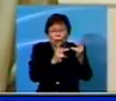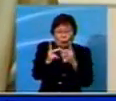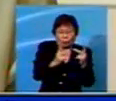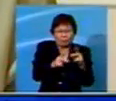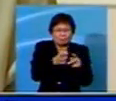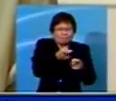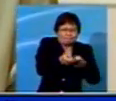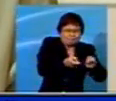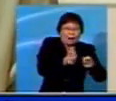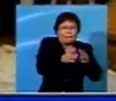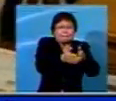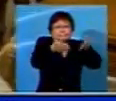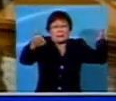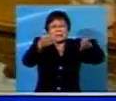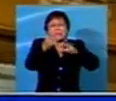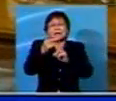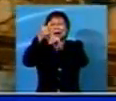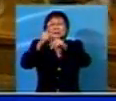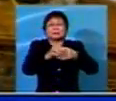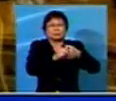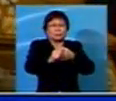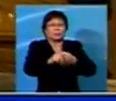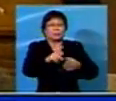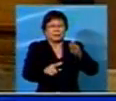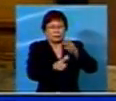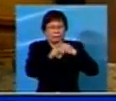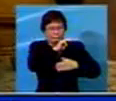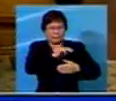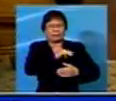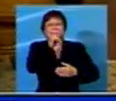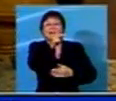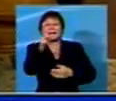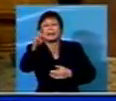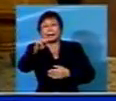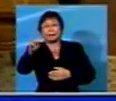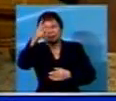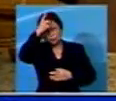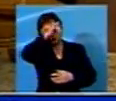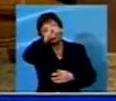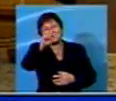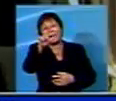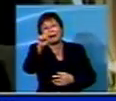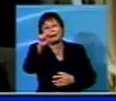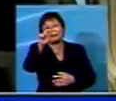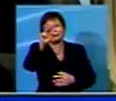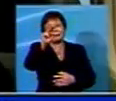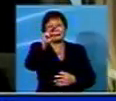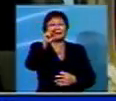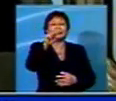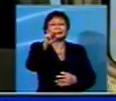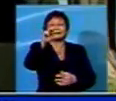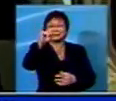penyelarasan dan media khas diketuai timbalan menteri komunikasi dan multimedia Datuk Jailani Johari I bagi menyelaras dan